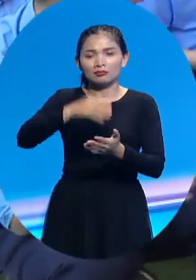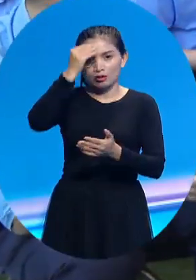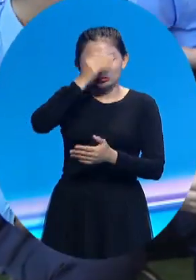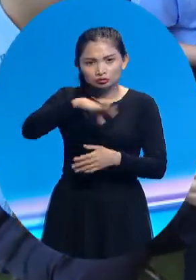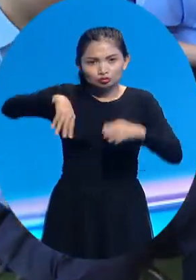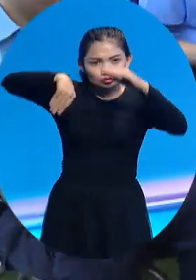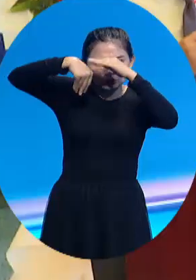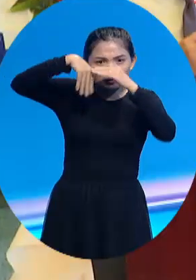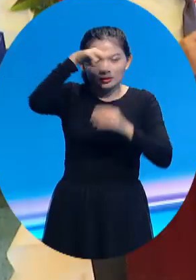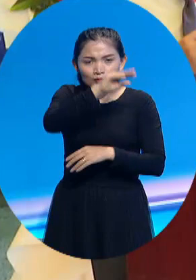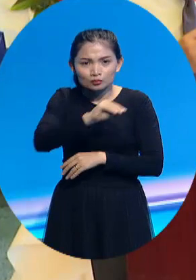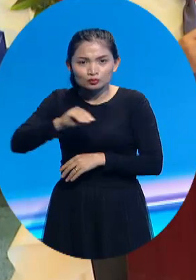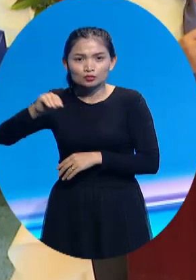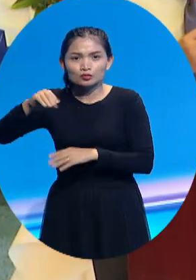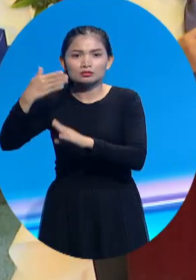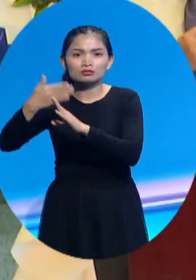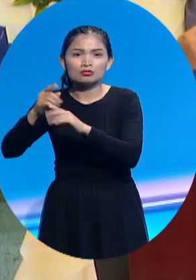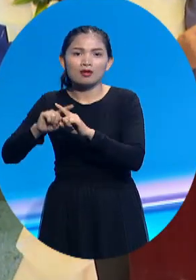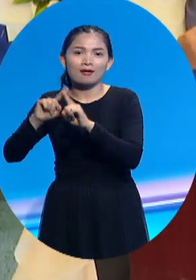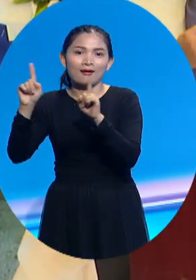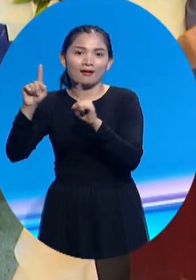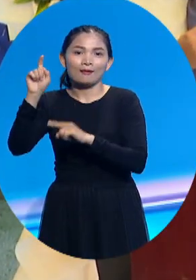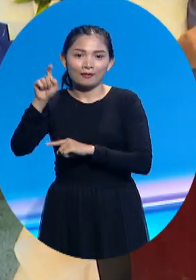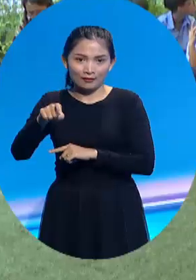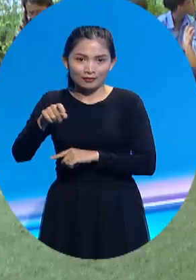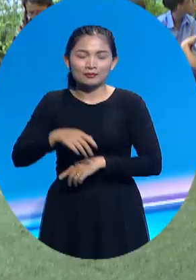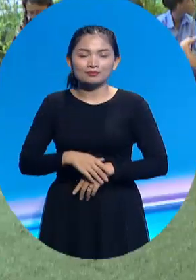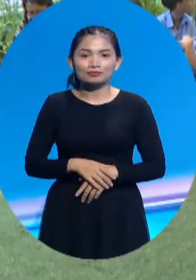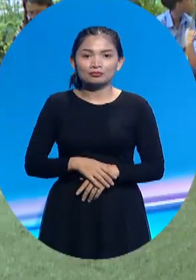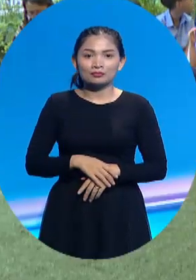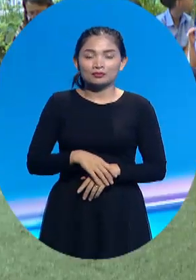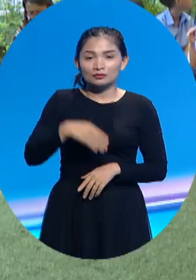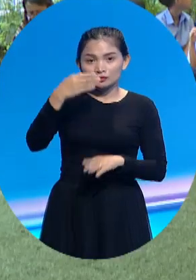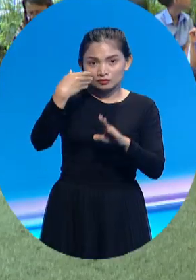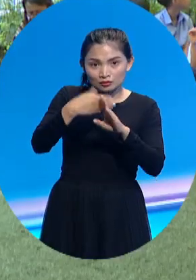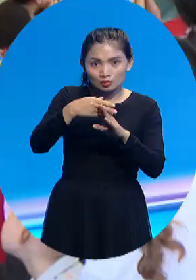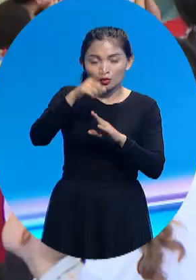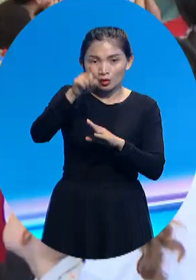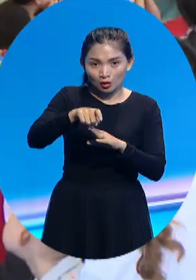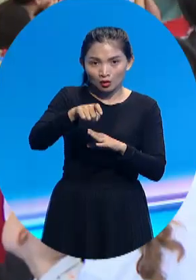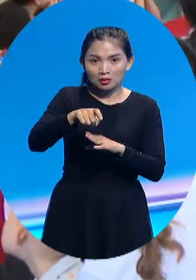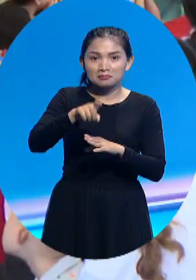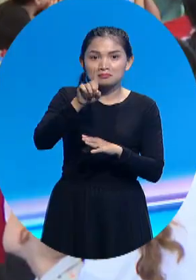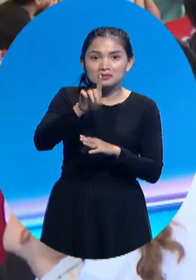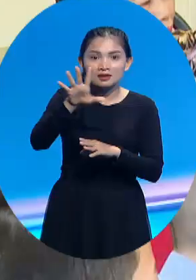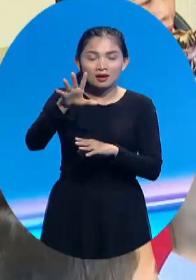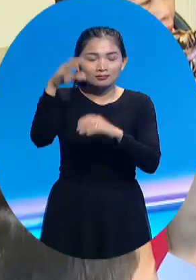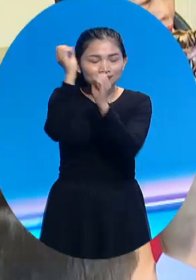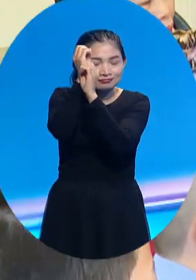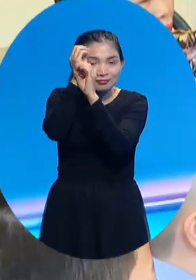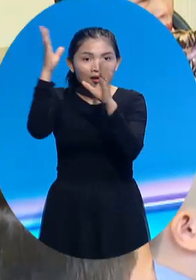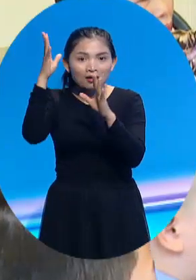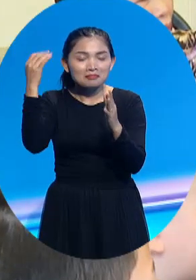làm cho người khuyết tật. Đặc biệt năm học vừa qua, nhà trường có 15 sáng kiến được công nhận cấp thành phố Thủ Đức, 8 giáo viên đạt giáo viên giỏi cấp thành